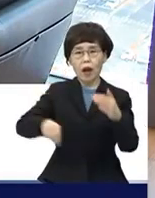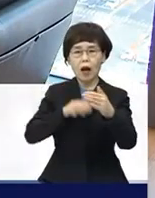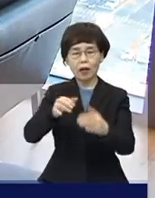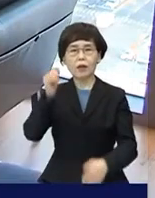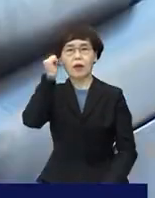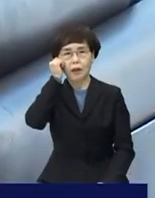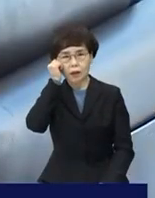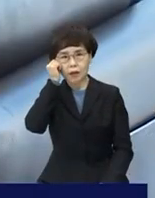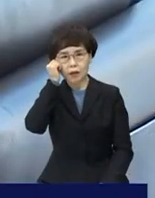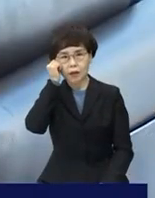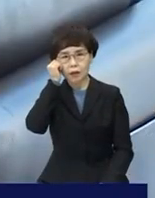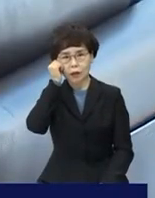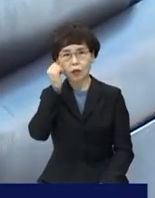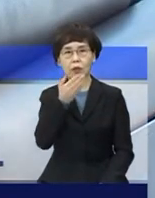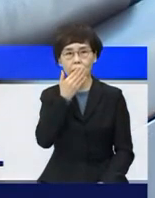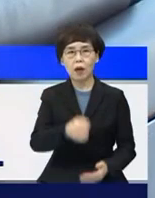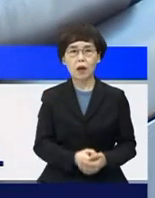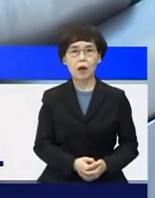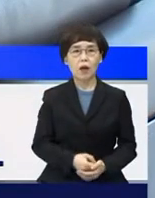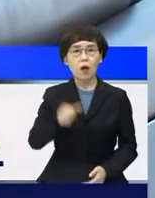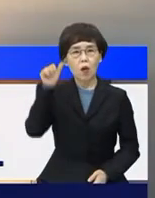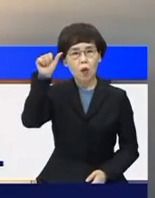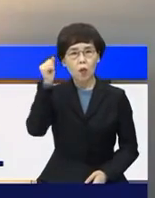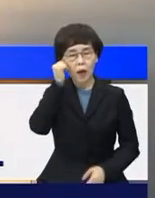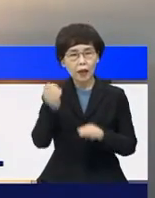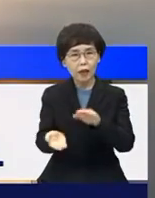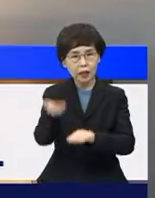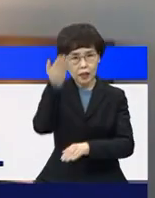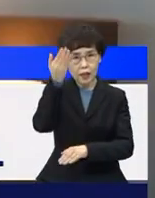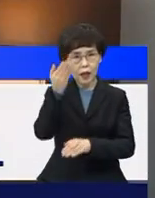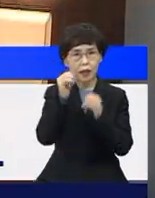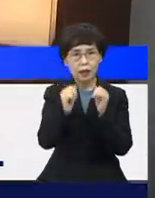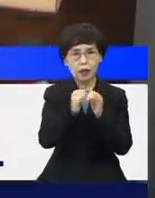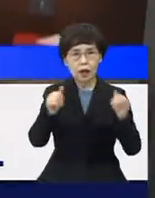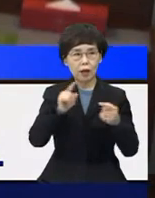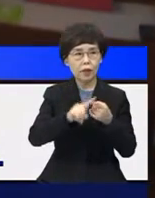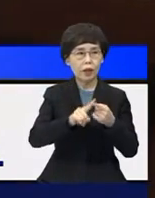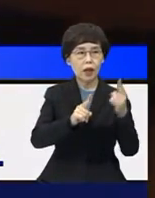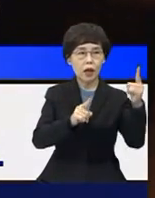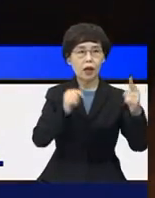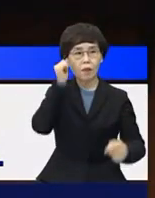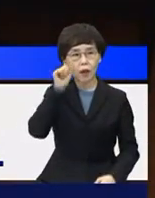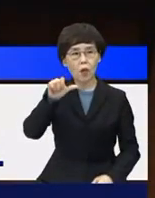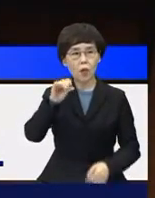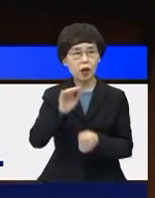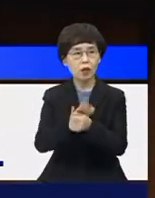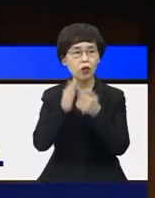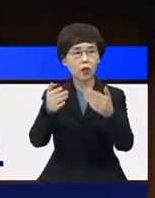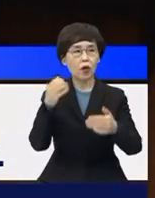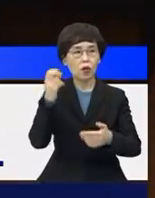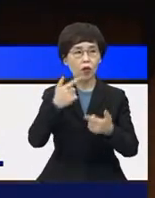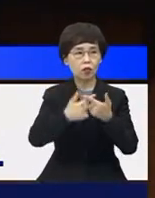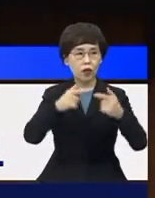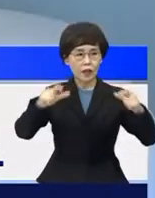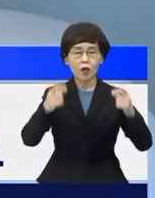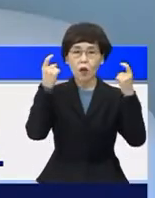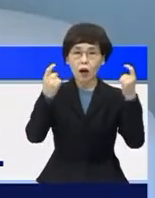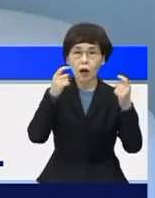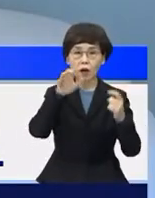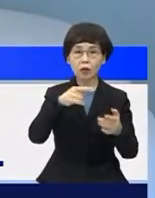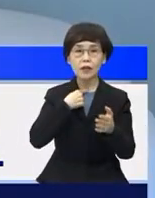해결할 수 있습니다. 5박 이상 머무는 분들을 위해서 1박당 5만 원을 지원해주는 이런 게 있고, 또 부산 지역의 관광 지역을 체험할 수